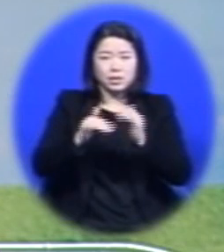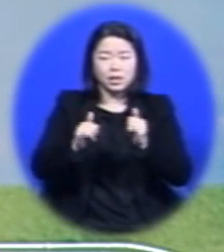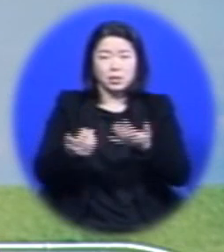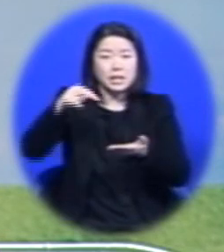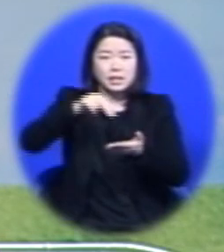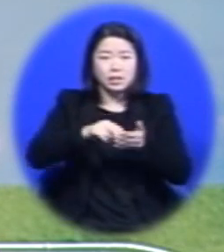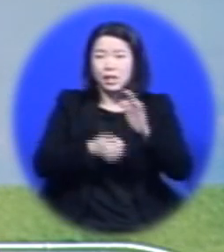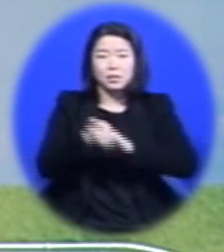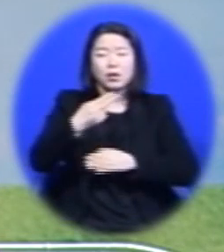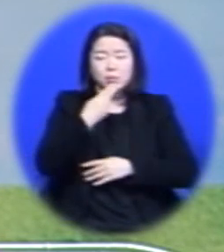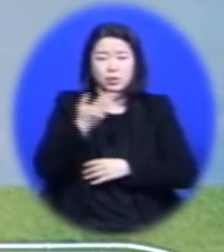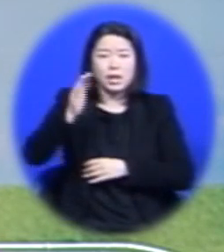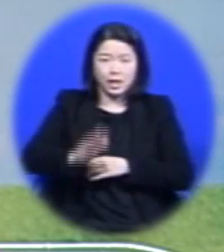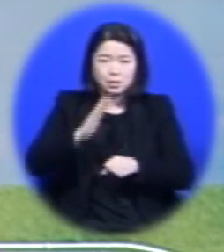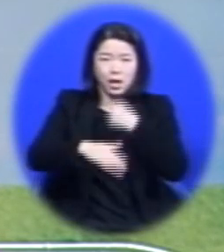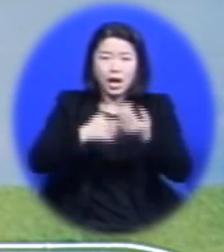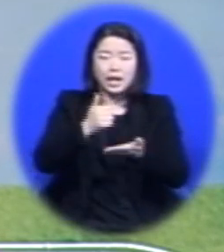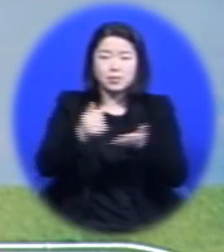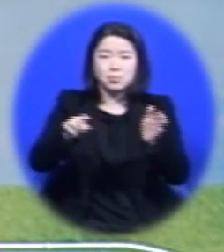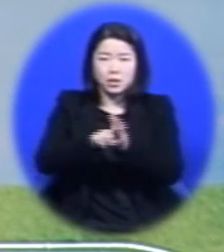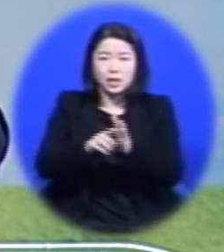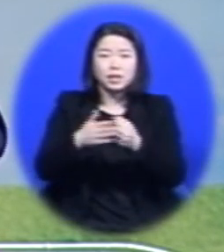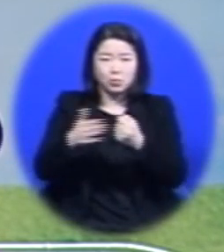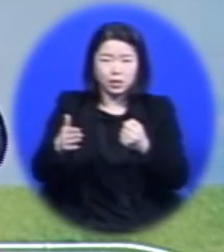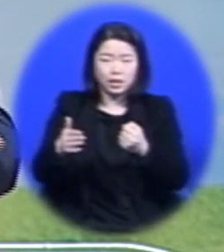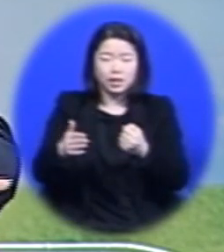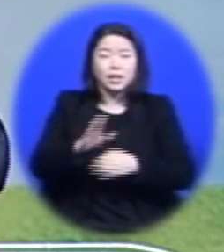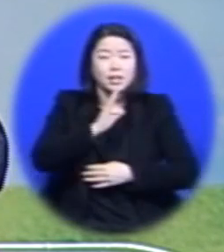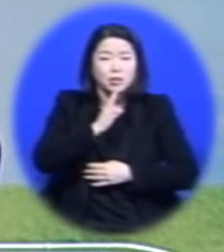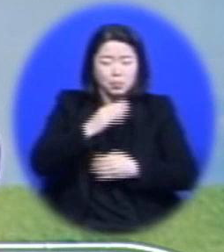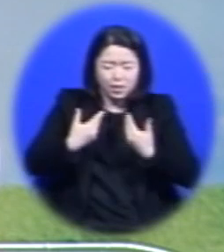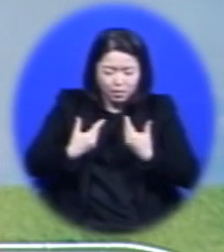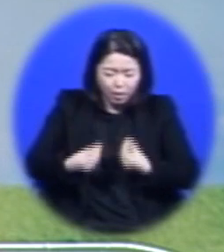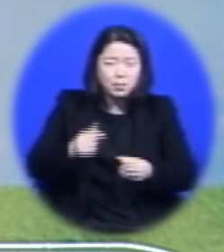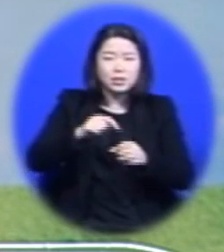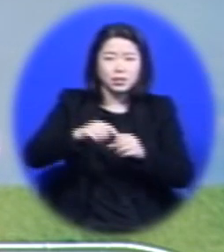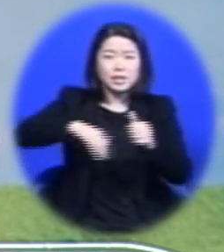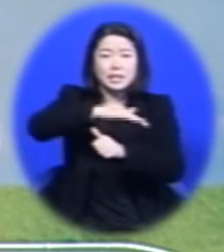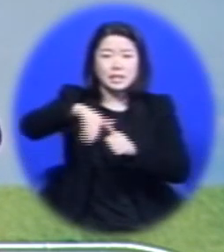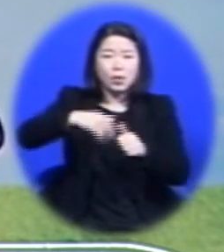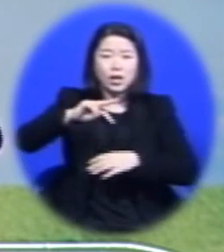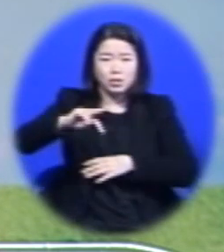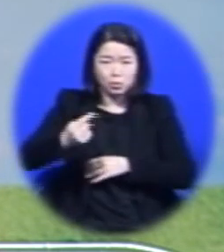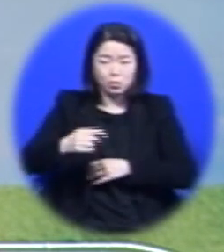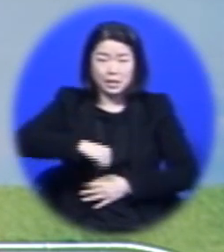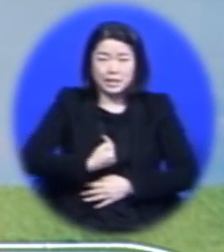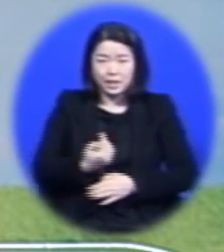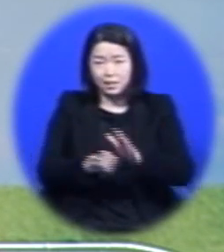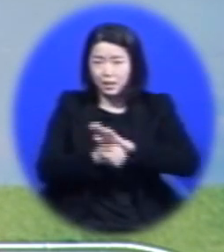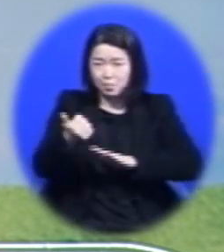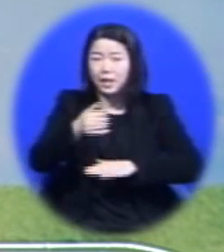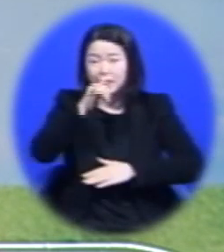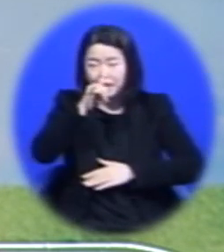그런데 하나님을 믿으니까 정말 절망적인 상황에서도 자기는 희망이 있다